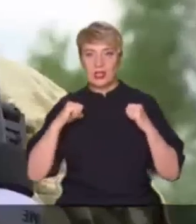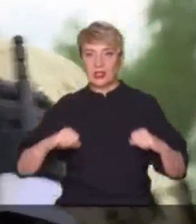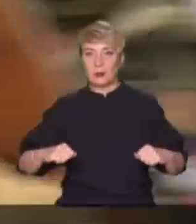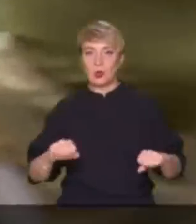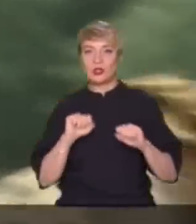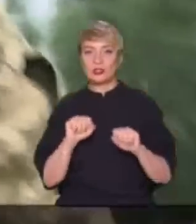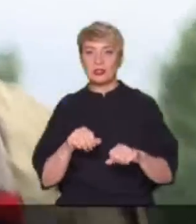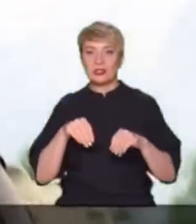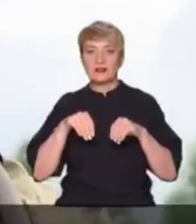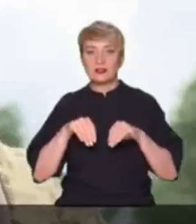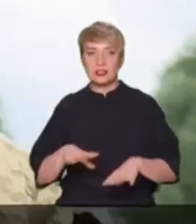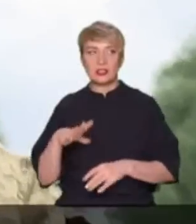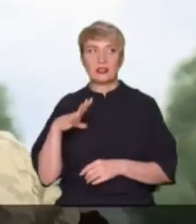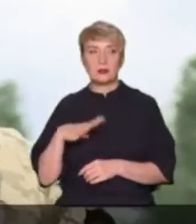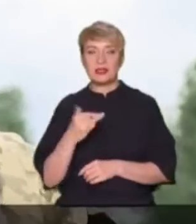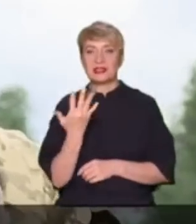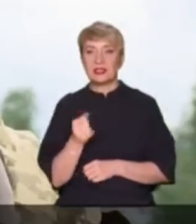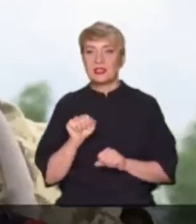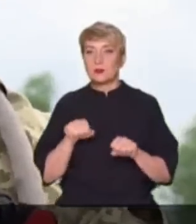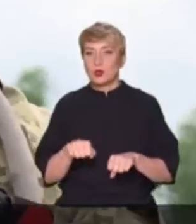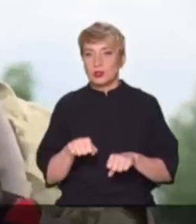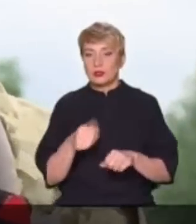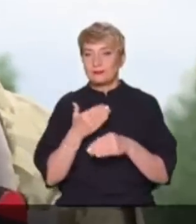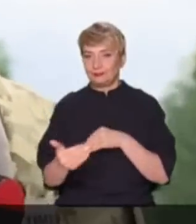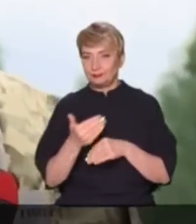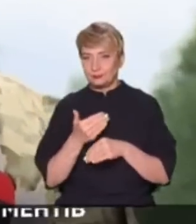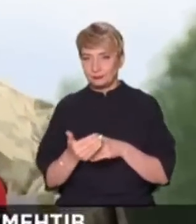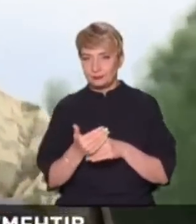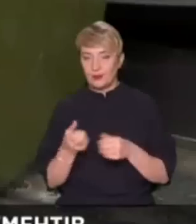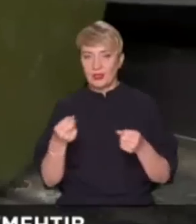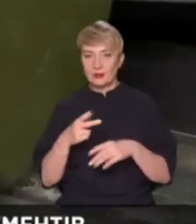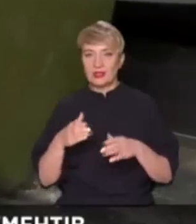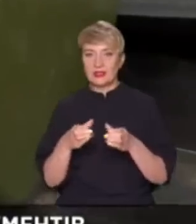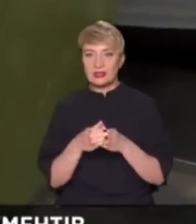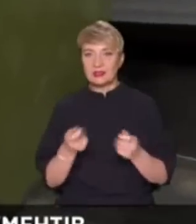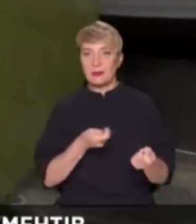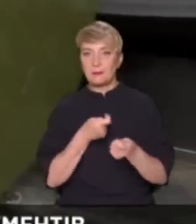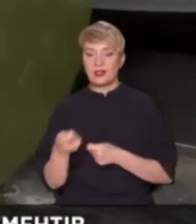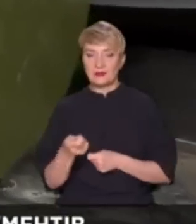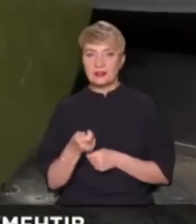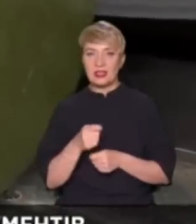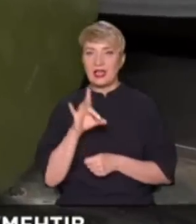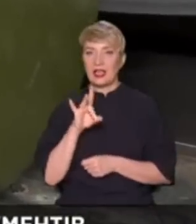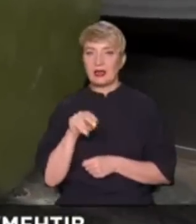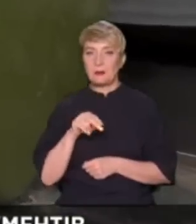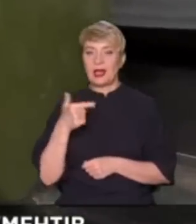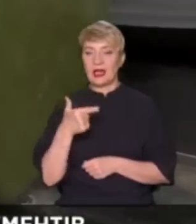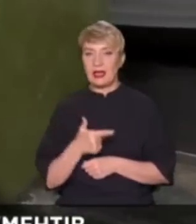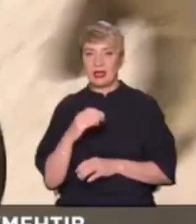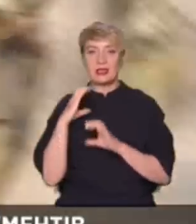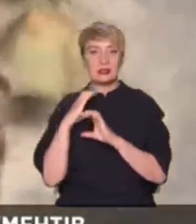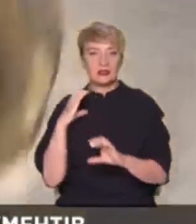вирішили, триматимуться скільки зможуть. Згодом підрозділ спецназу привіз хлопцям кілька РПГ і тротил.